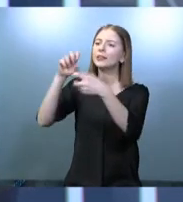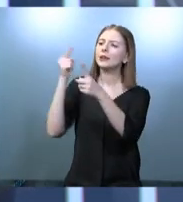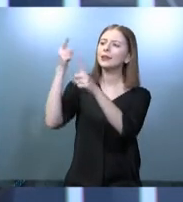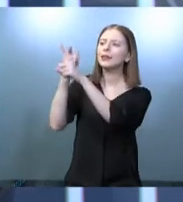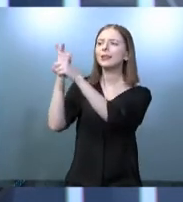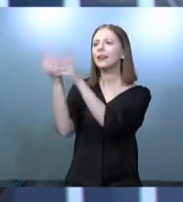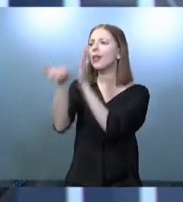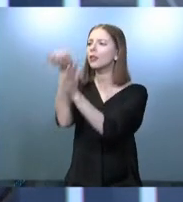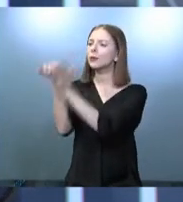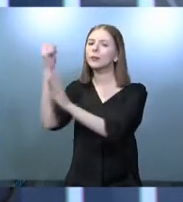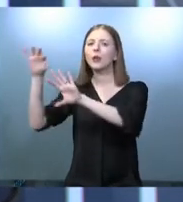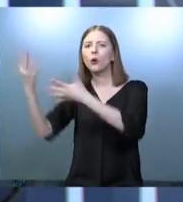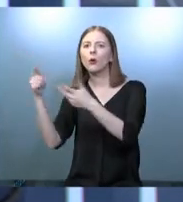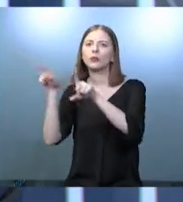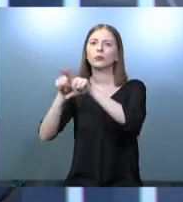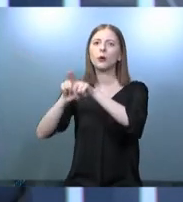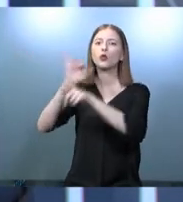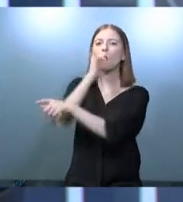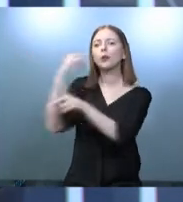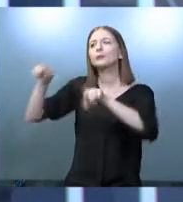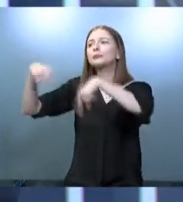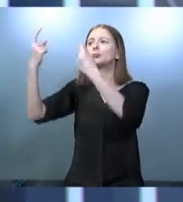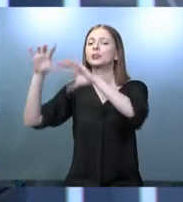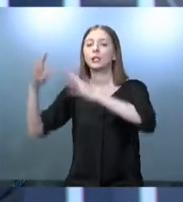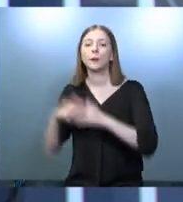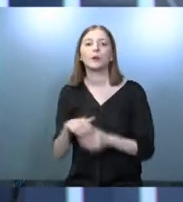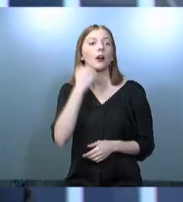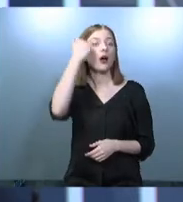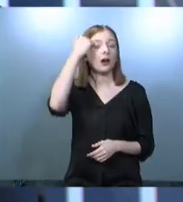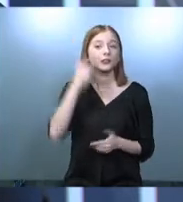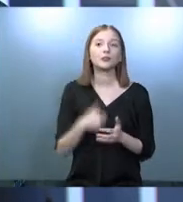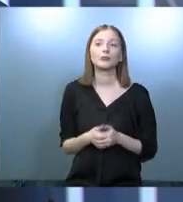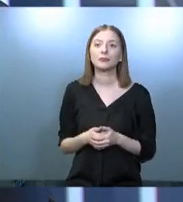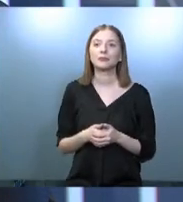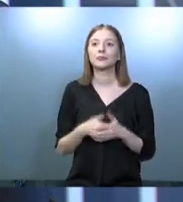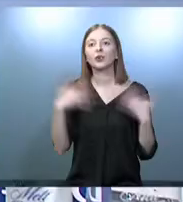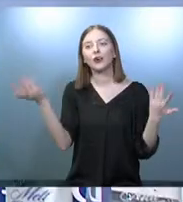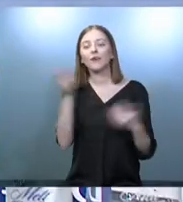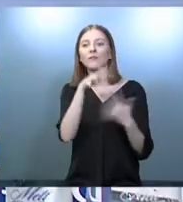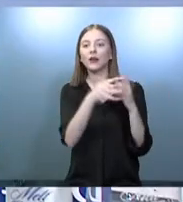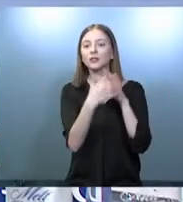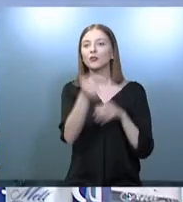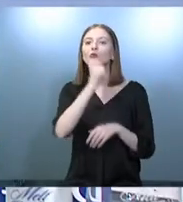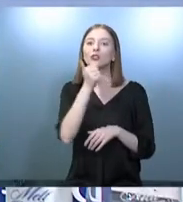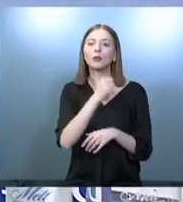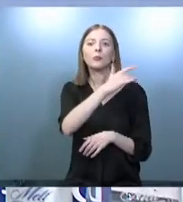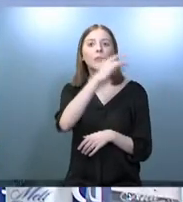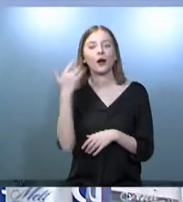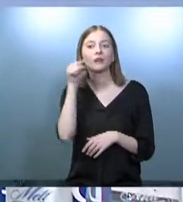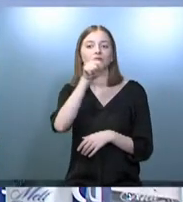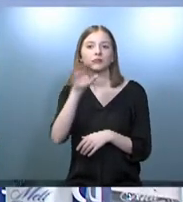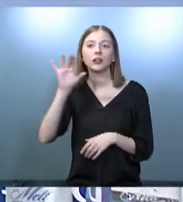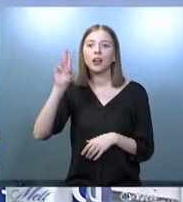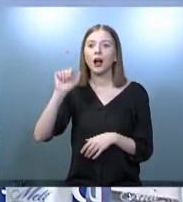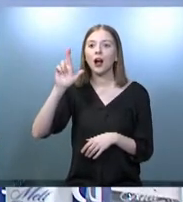gerą gyvenimo kokybę žmonėm. Ačiū Viktorui Mutenui iš Lietuvos Valstiečių ir Žaliųjų sąjungos. Jūsų minėta ponia Karolina,